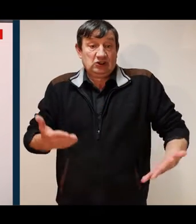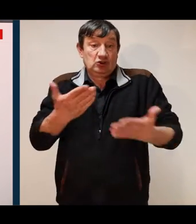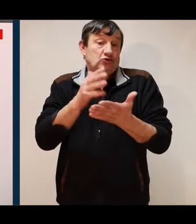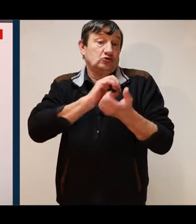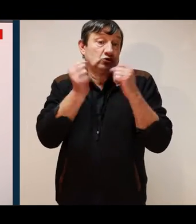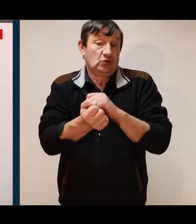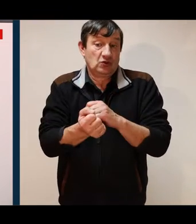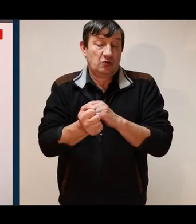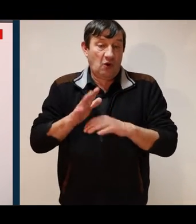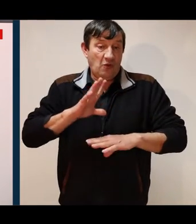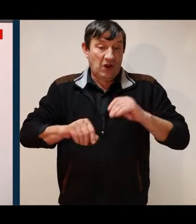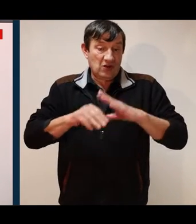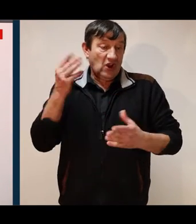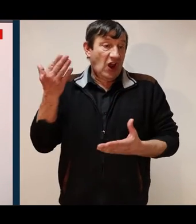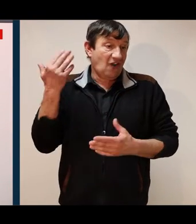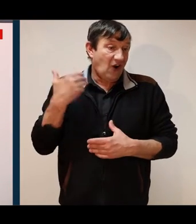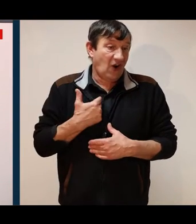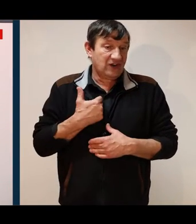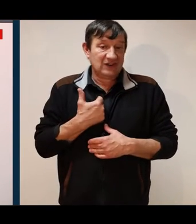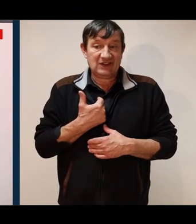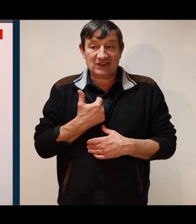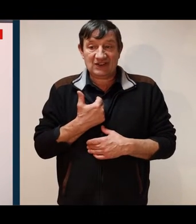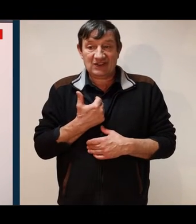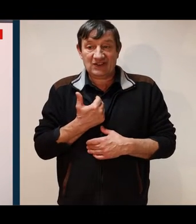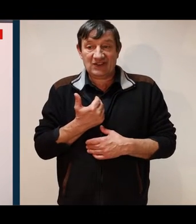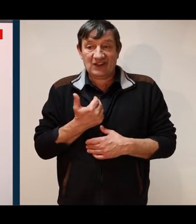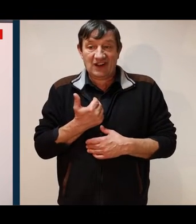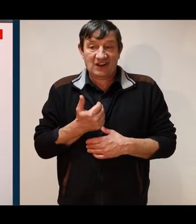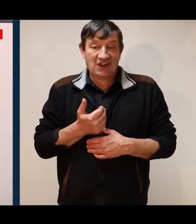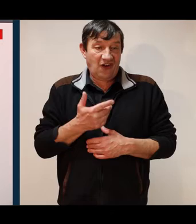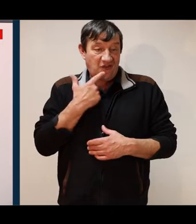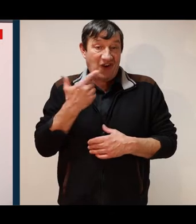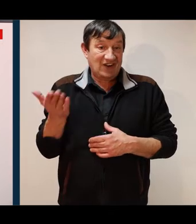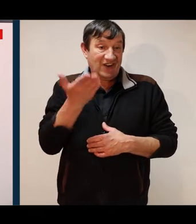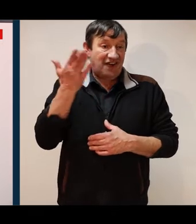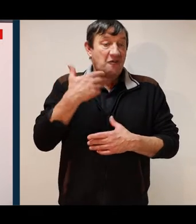circonstances ont changé, parce que le métier que j'avais était un métier très, peut-être à la pointe de